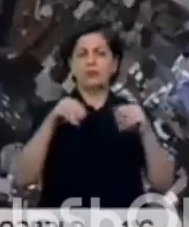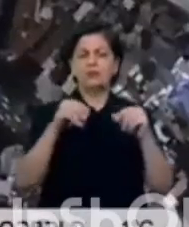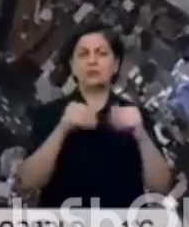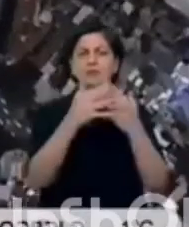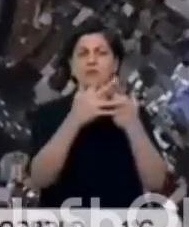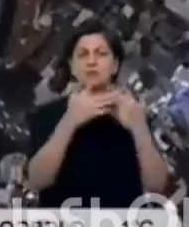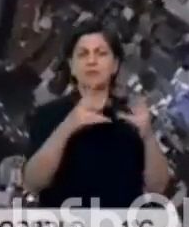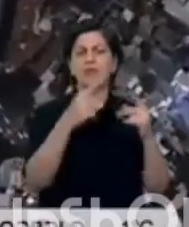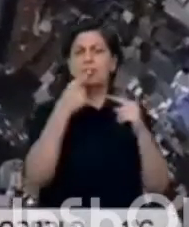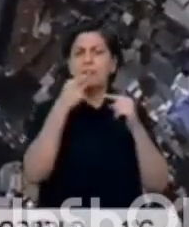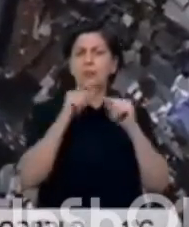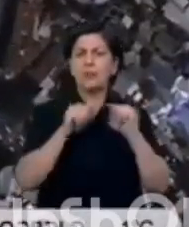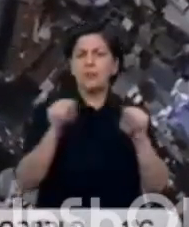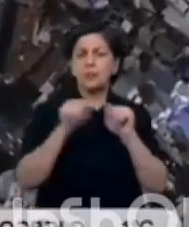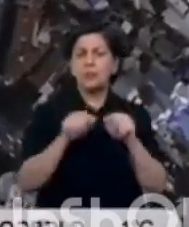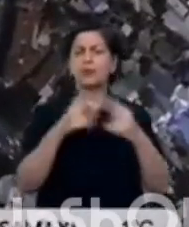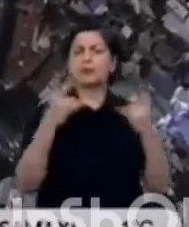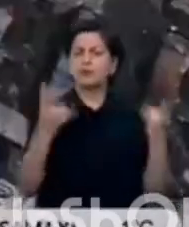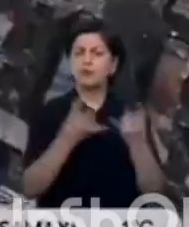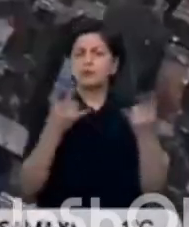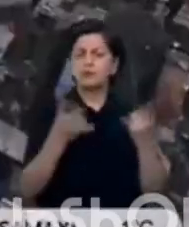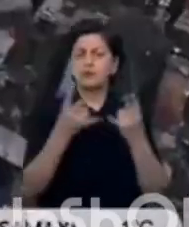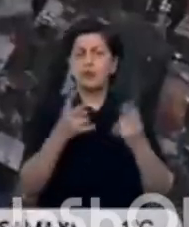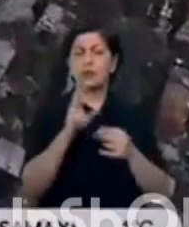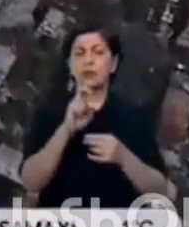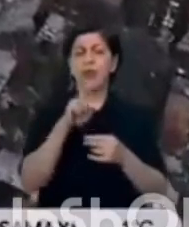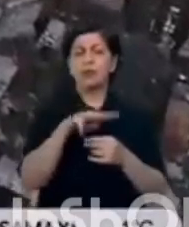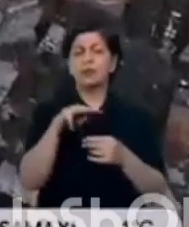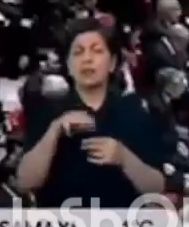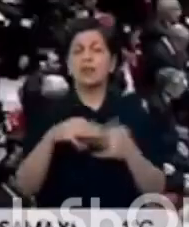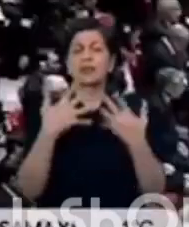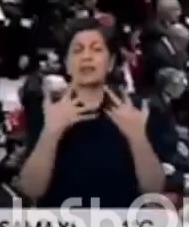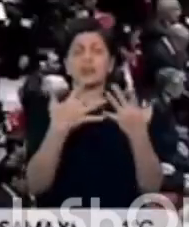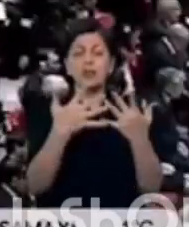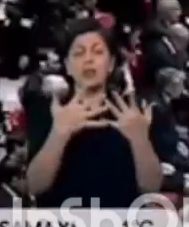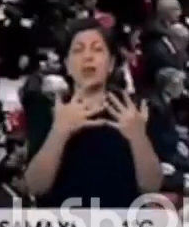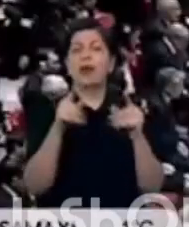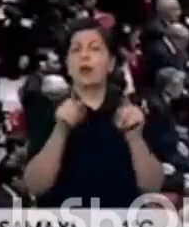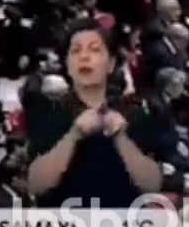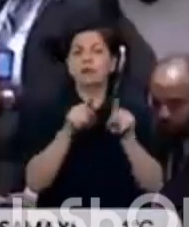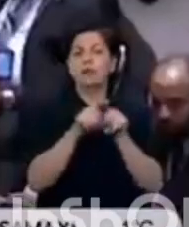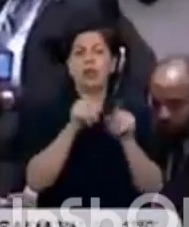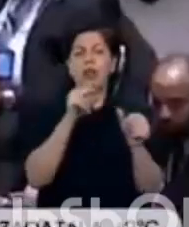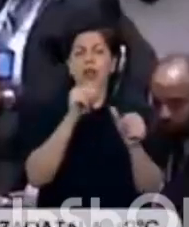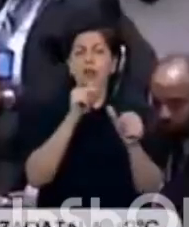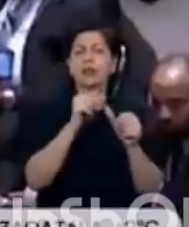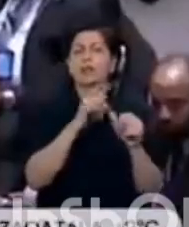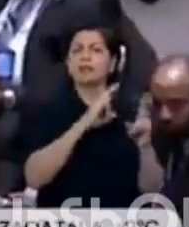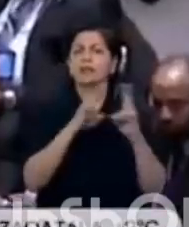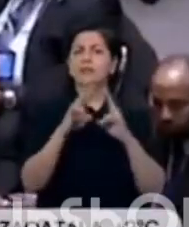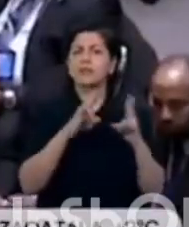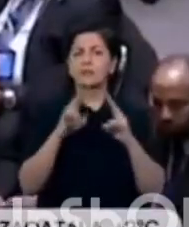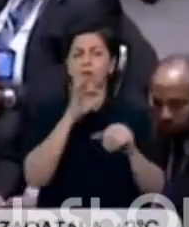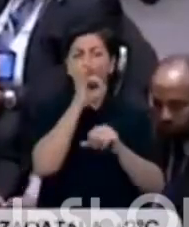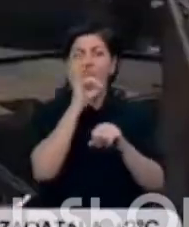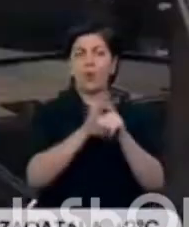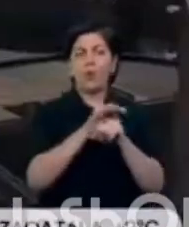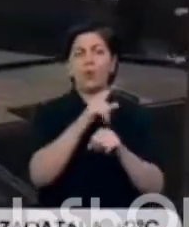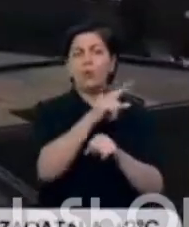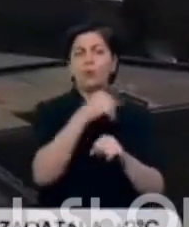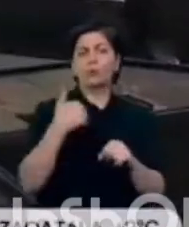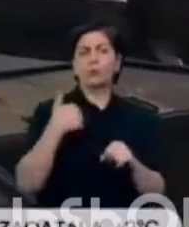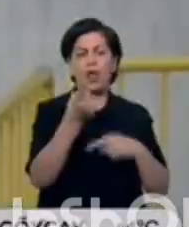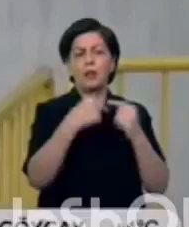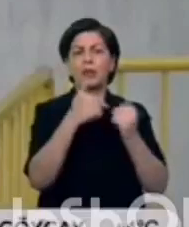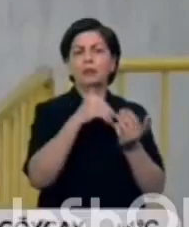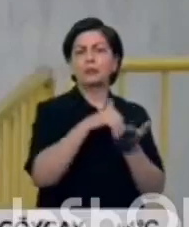də təxribatlarından əl çəkmir. Bununla yanaşı BMT-nin tələblərinə baxmayaraq Ermənistan aqressiyasının nəticəsinə görə məsuliyyət daşımaqdan da